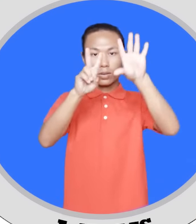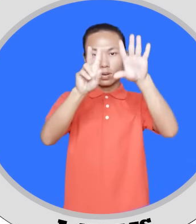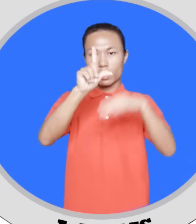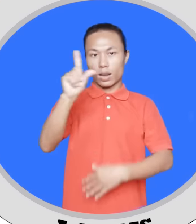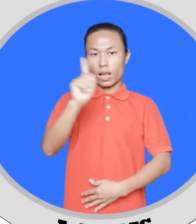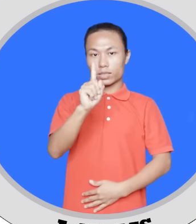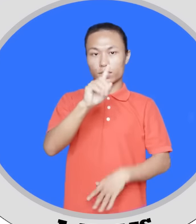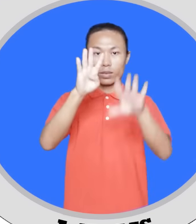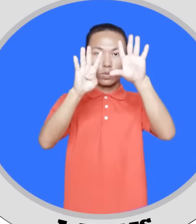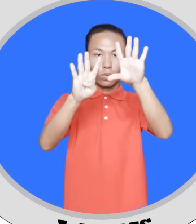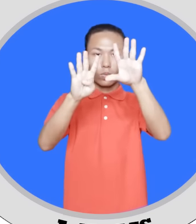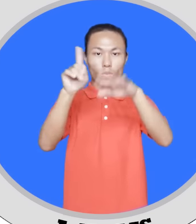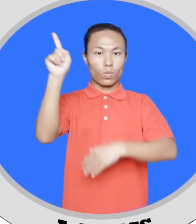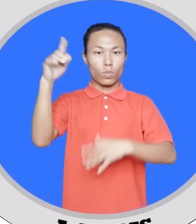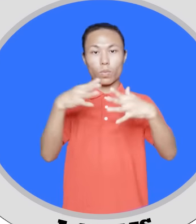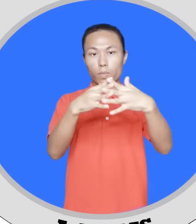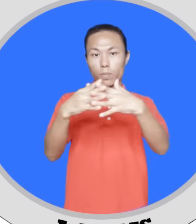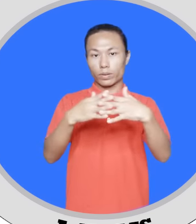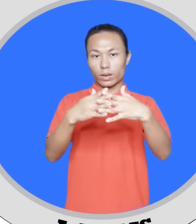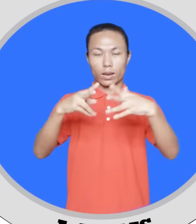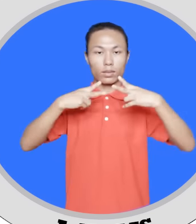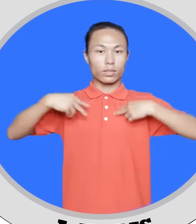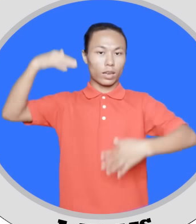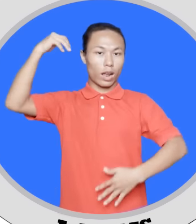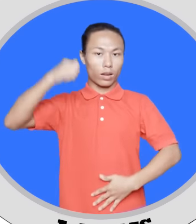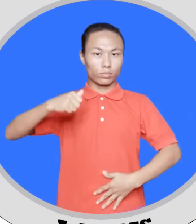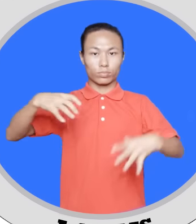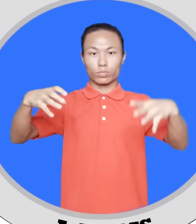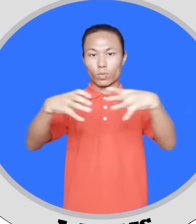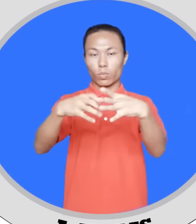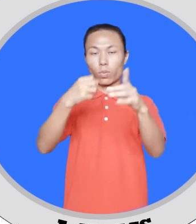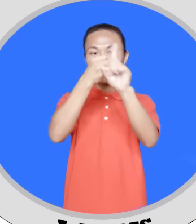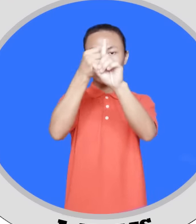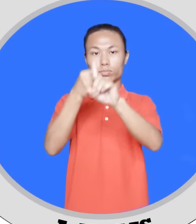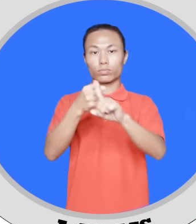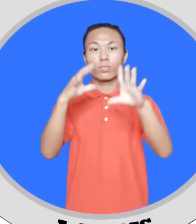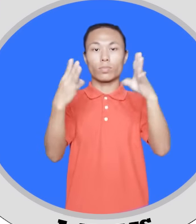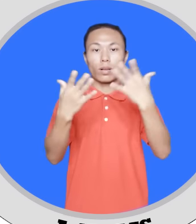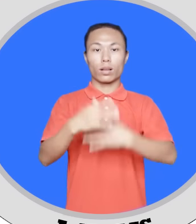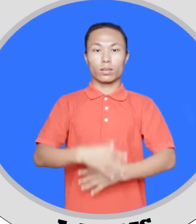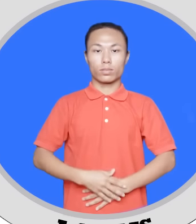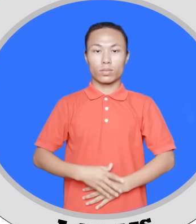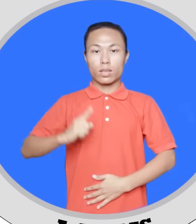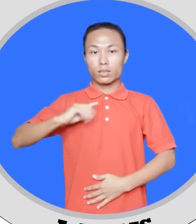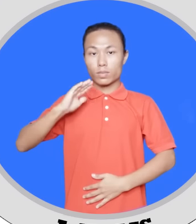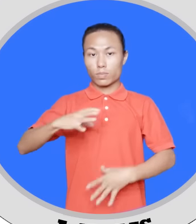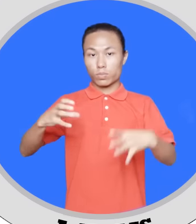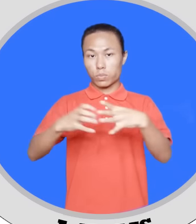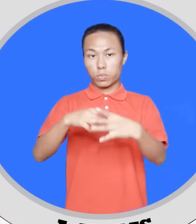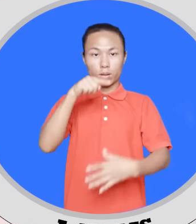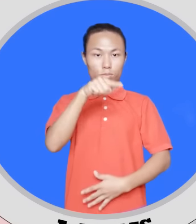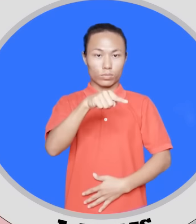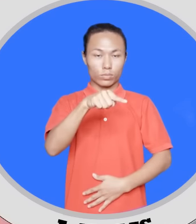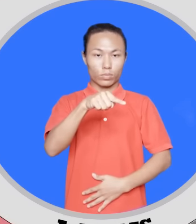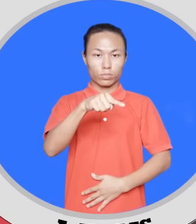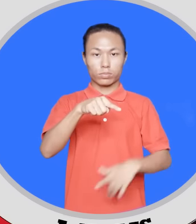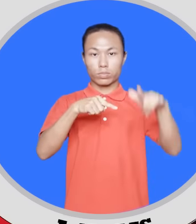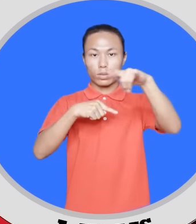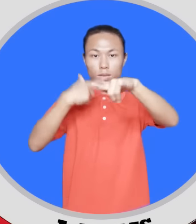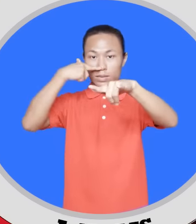မောဗီယက်နမ်သူလောင်စိတ်ကန်းအပါဝင်အကြမ်းဖက်ဆဲအုပ်စုစီလေရင်စီရောင်းချသူမှန်သမျှကိုဒဏ်ခတ်ပိတ်ဆို့ဖို့အမေရိက